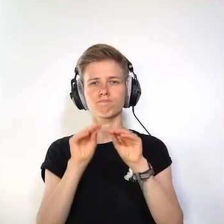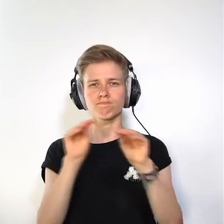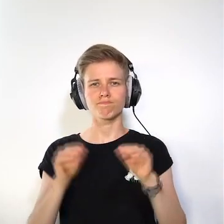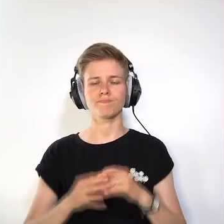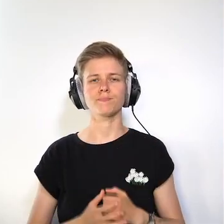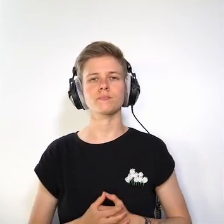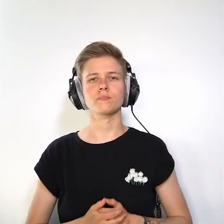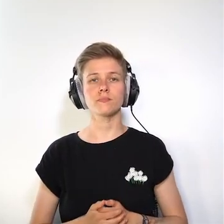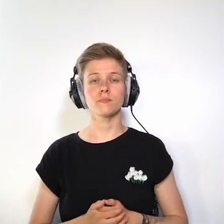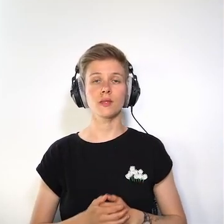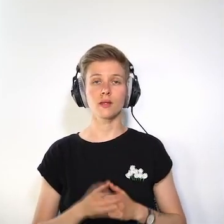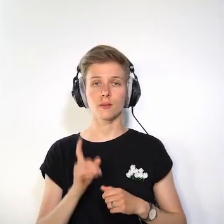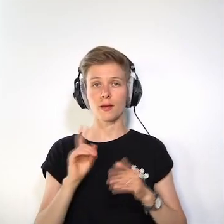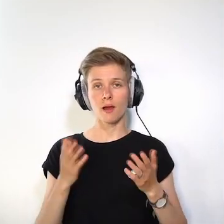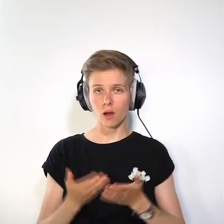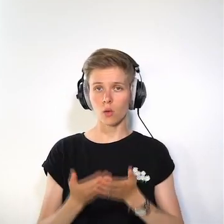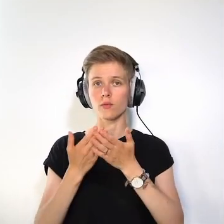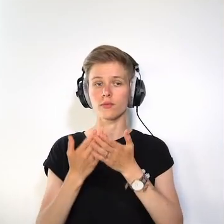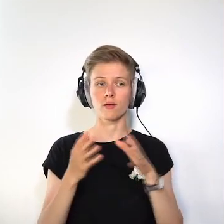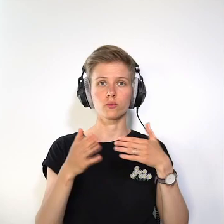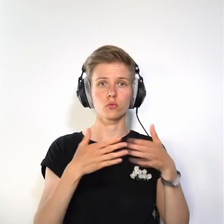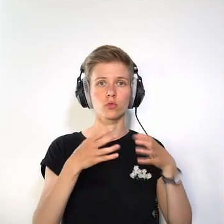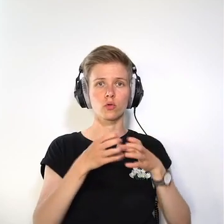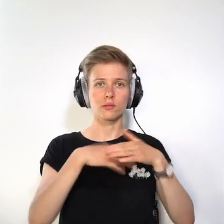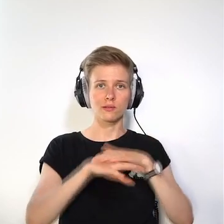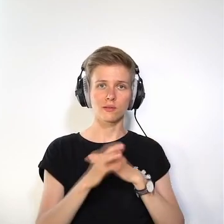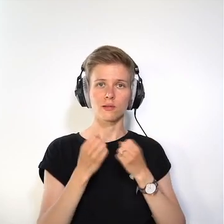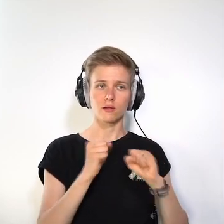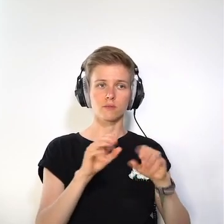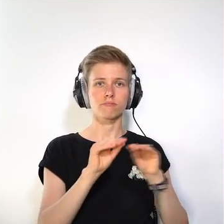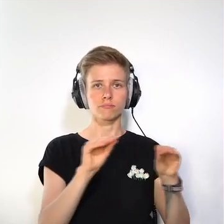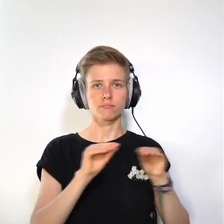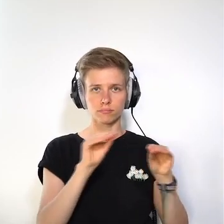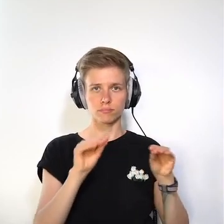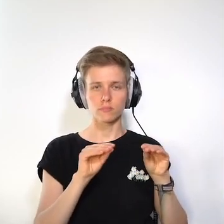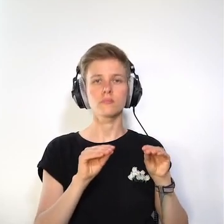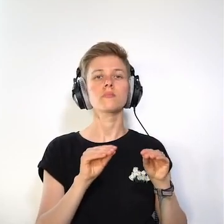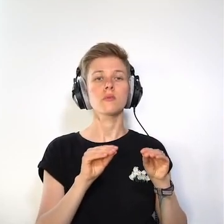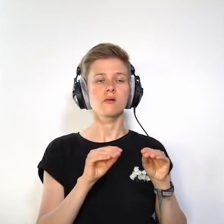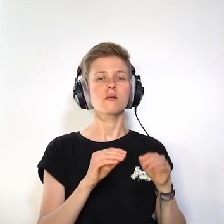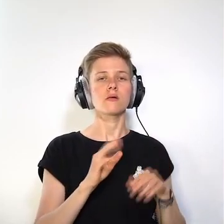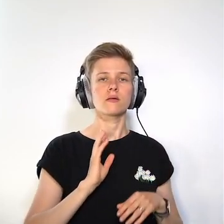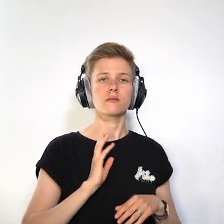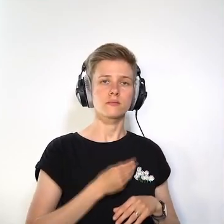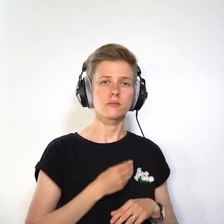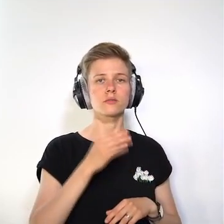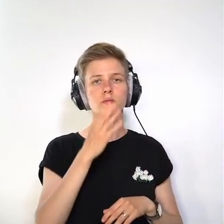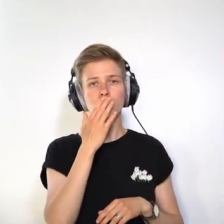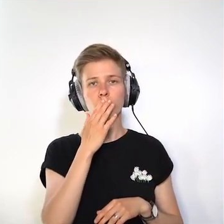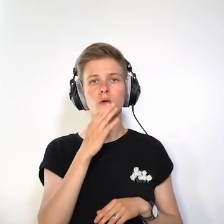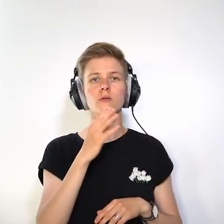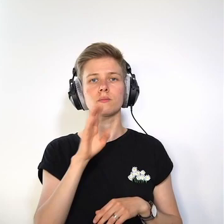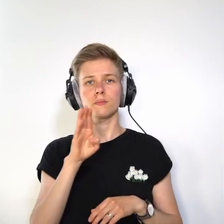mikä auttaa aktiivista kouluttamista työyhteisön sisällä, niin on se, että niissä toimivat homo-, biseksuaaliset, transsukupuoliset henkilöt voi